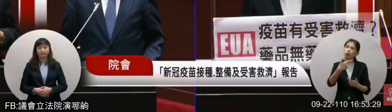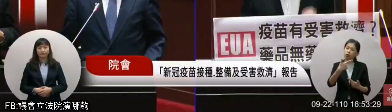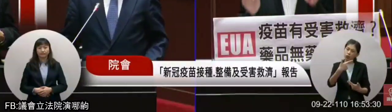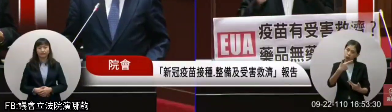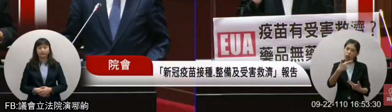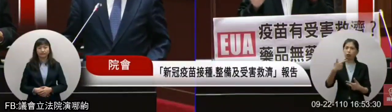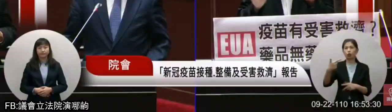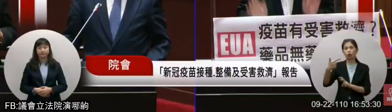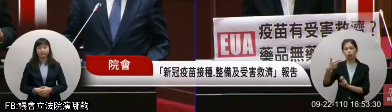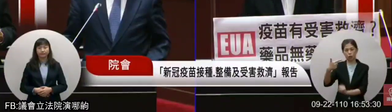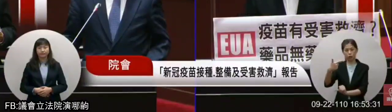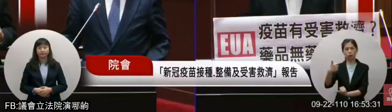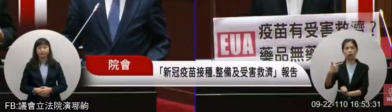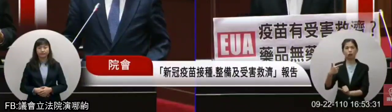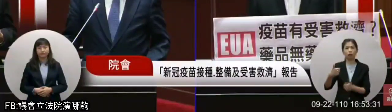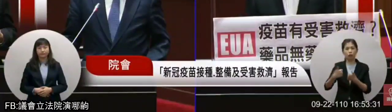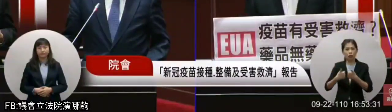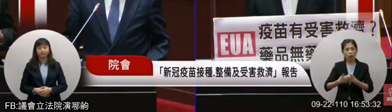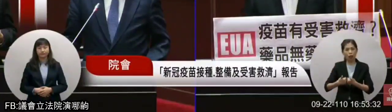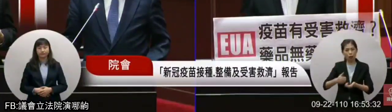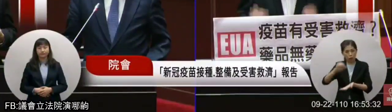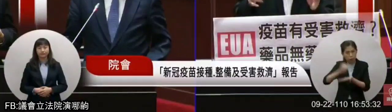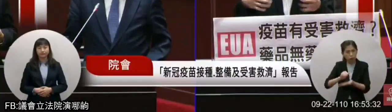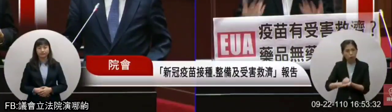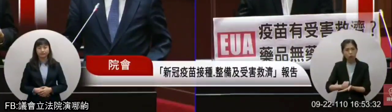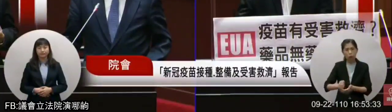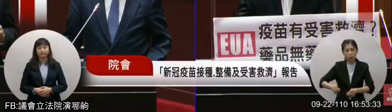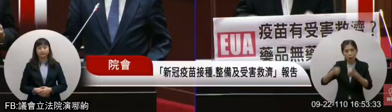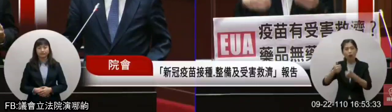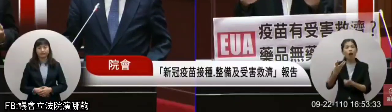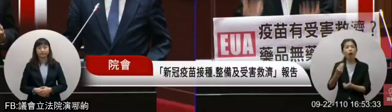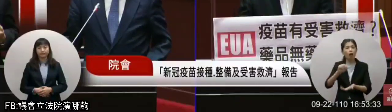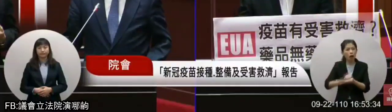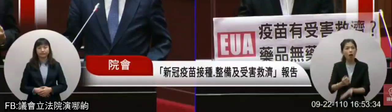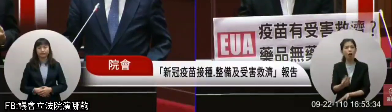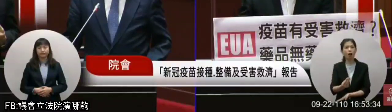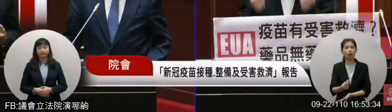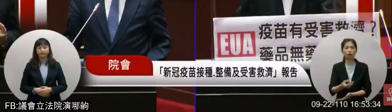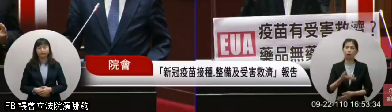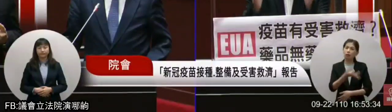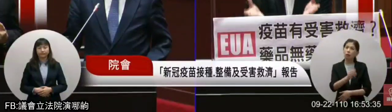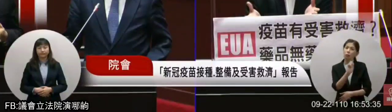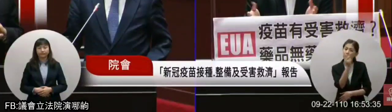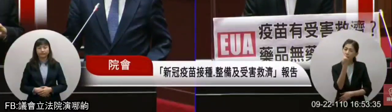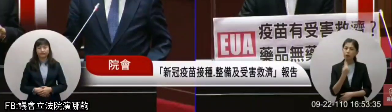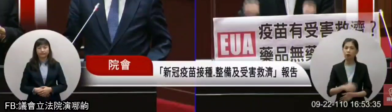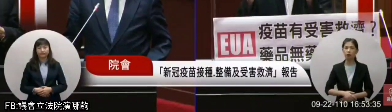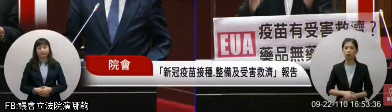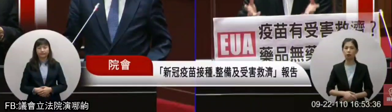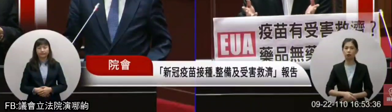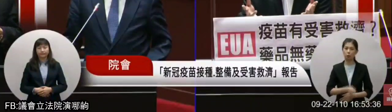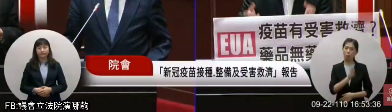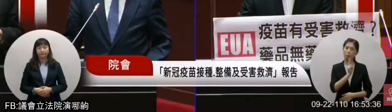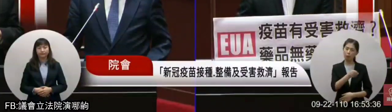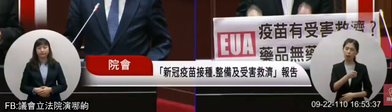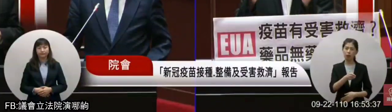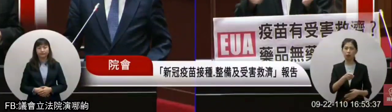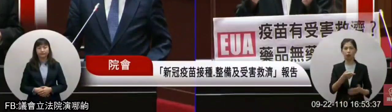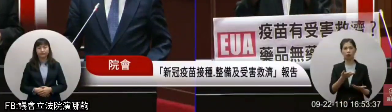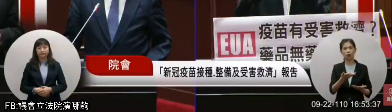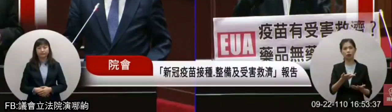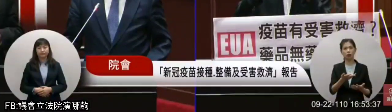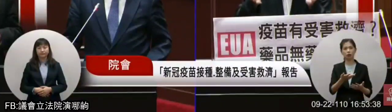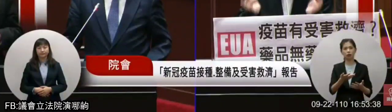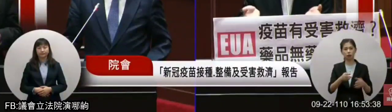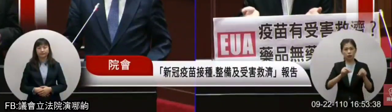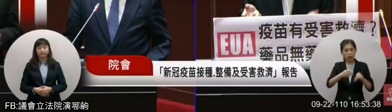在会议结论没有协议呢，那你没有协议，你怎么支付他价钱？你怎么要求在总契约金还没